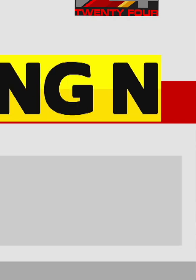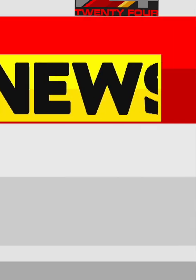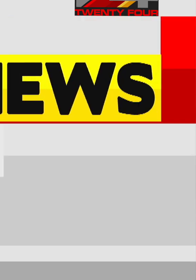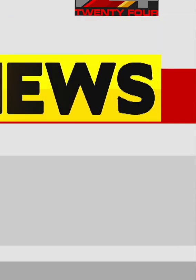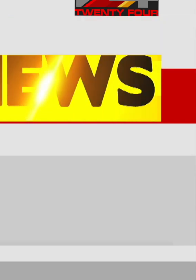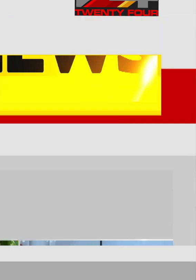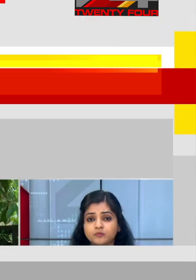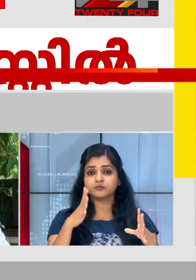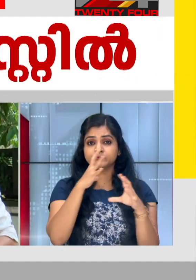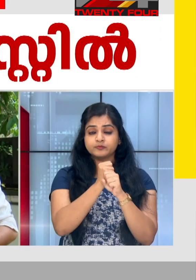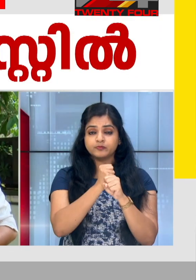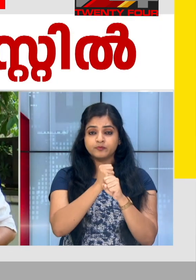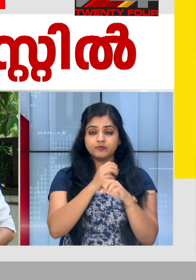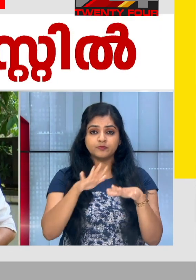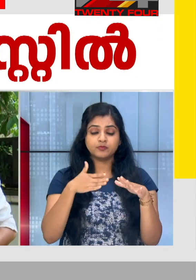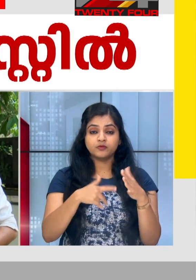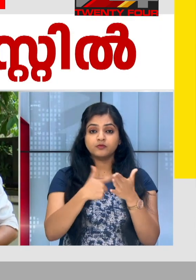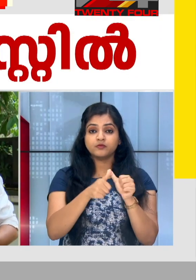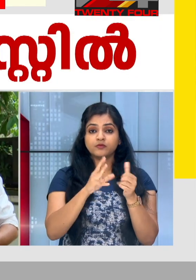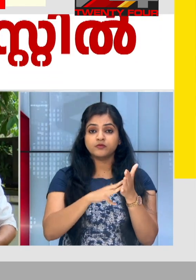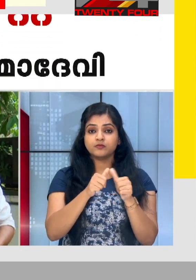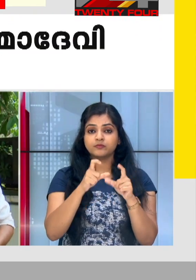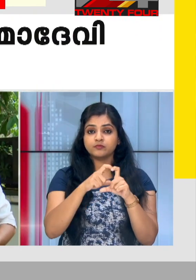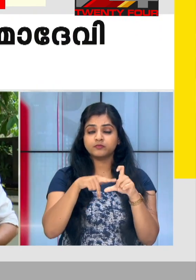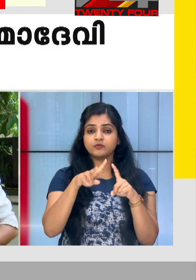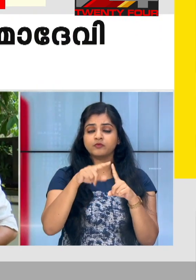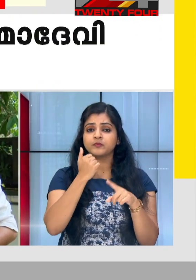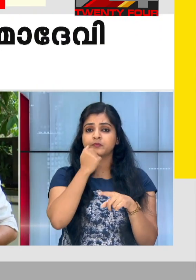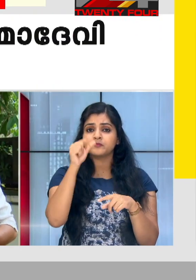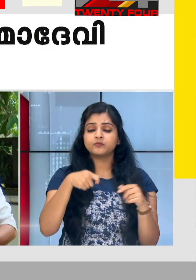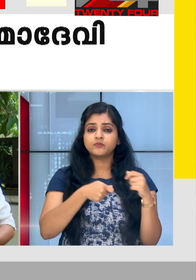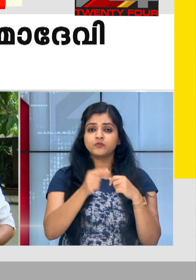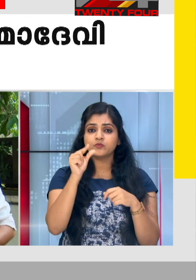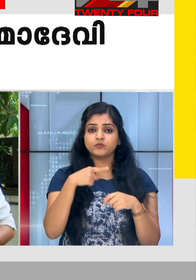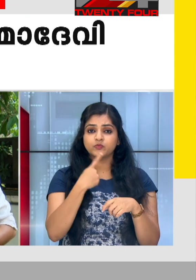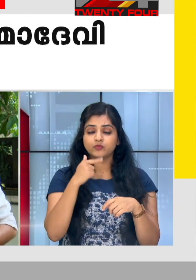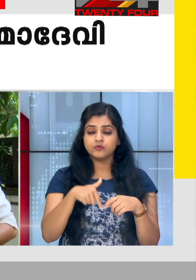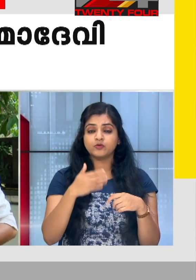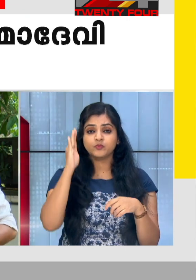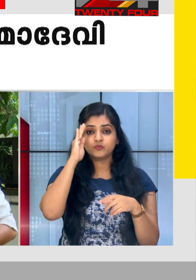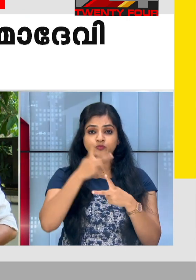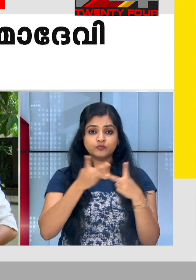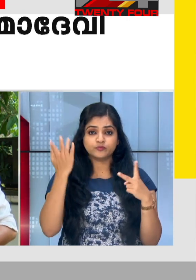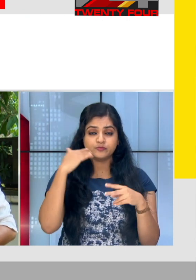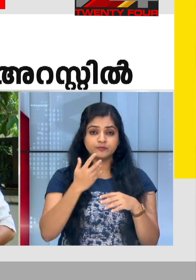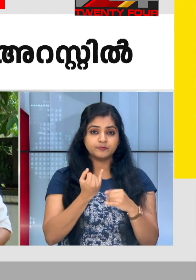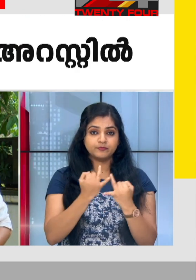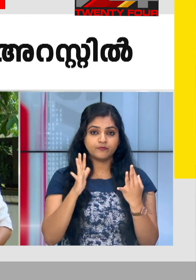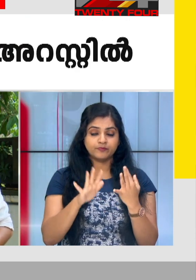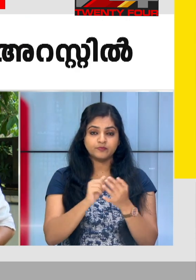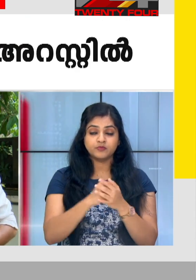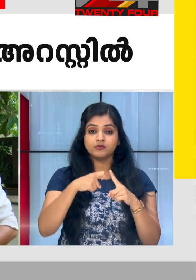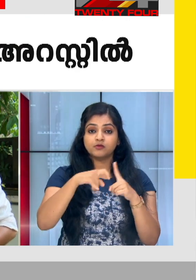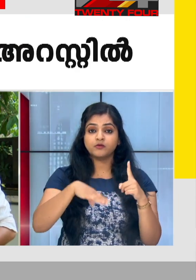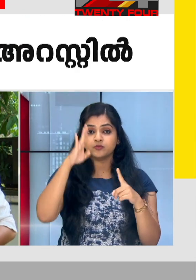ചുരുളഴിയാത്തൊരു രഹസ്യമായിരുന്നു ഈ രമാദേവി കൊലപാതകത്തിലെ പ്രതി എവിടെയെന്നത്. അന്ന് വലിയ വാർത്തകളിലൊക്കെ ഇടം നേടിയ ഒരു സംഭവം തന്നെയായിരുന്നു. കേരള പോലീസിനെ സംബന്ധിച്ചിടത്തോളം